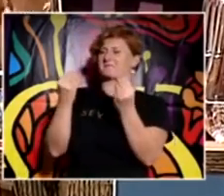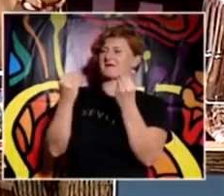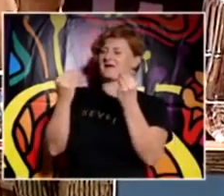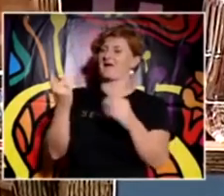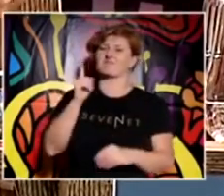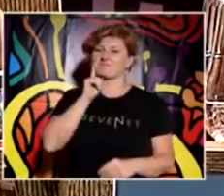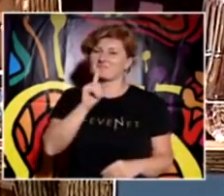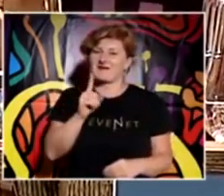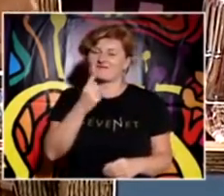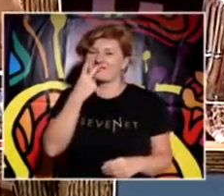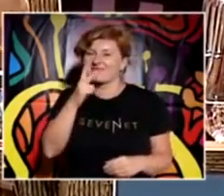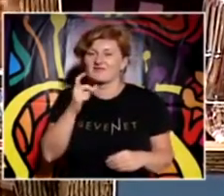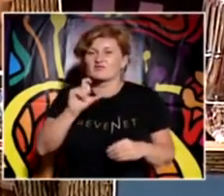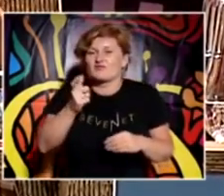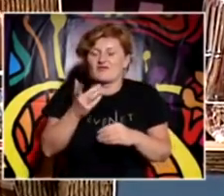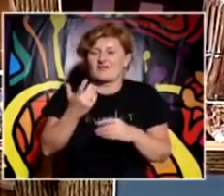a nie widzimy tych emocji,